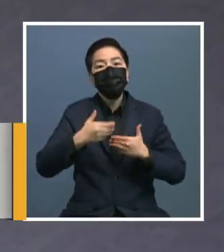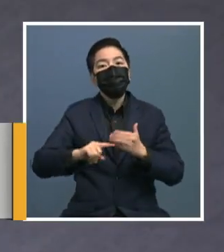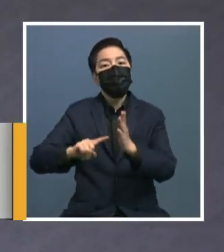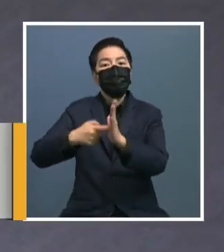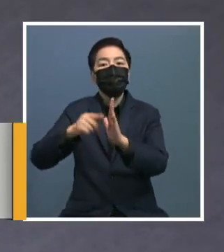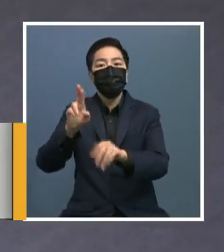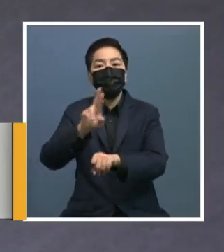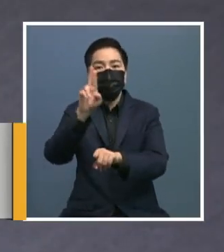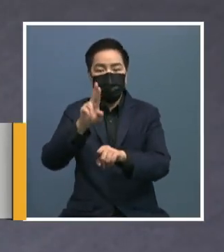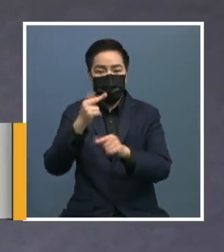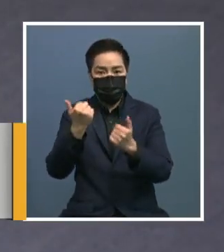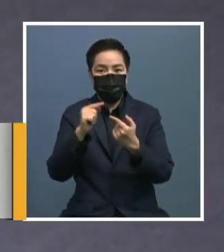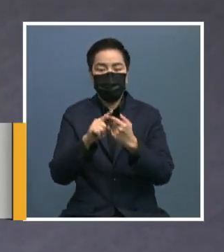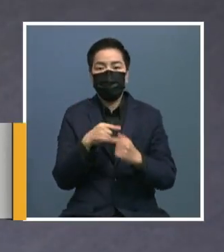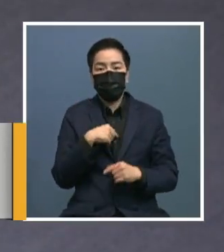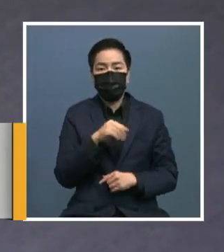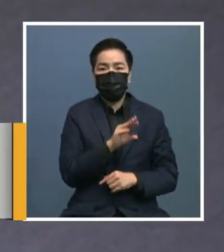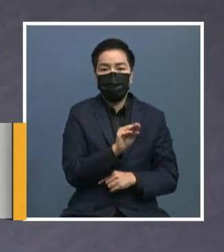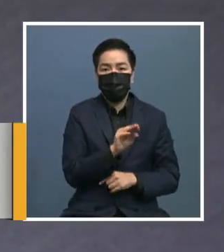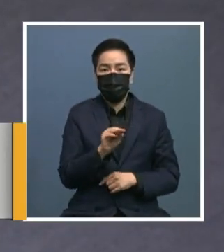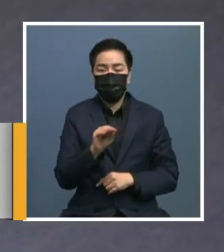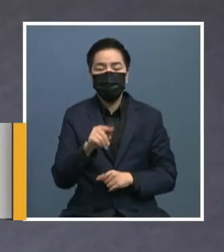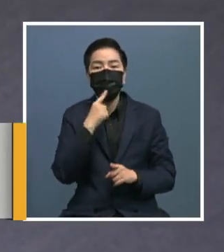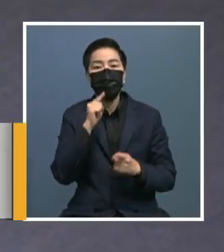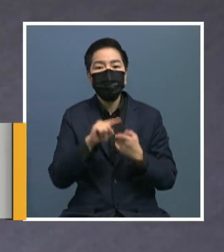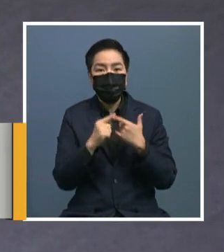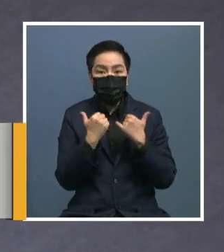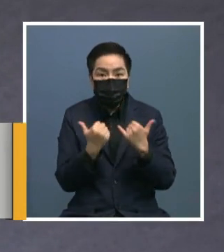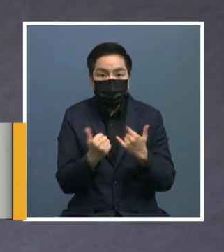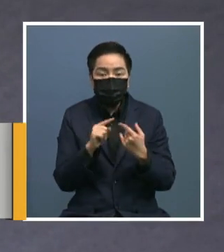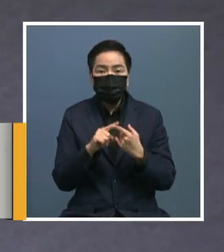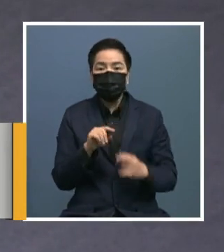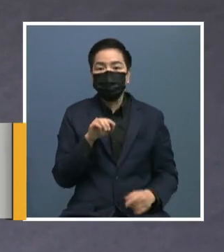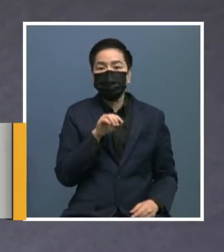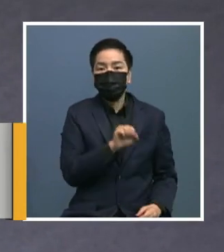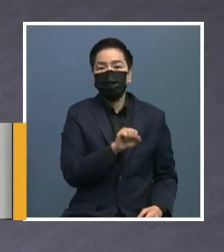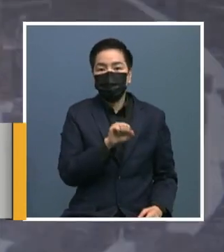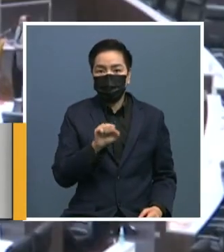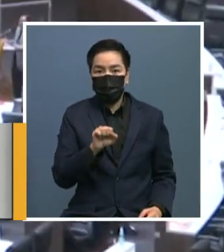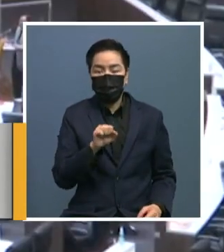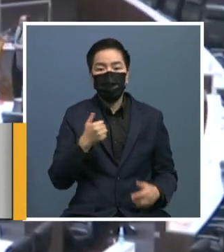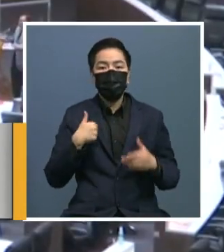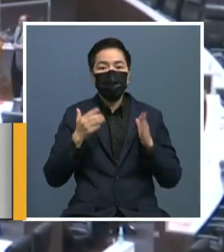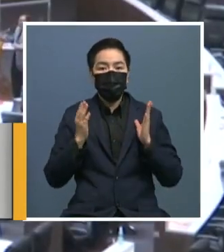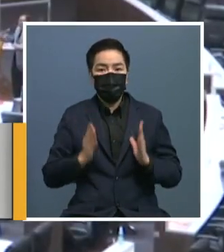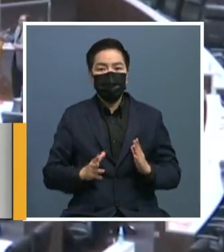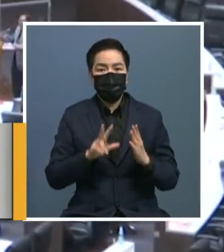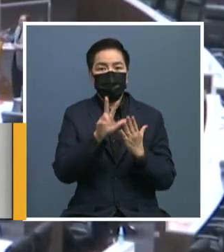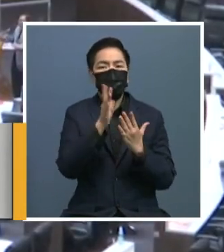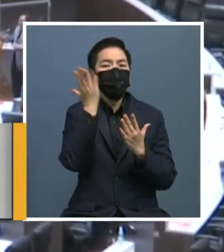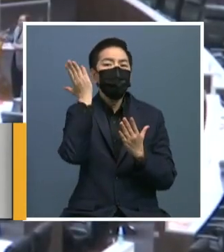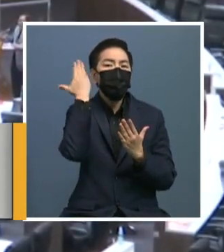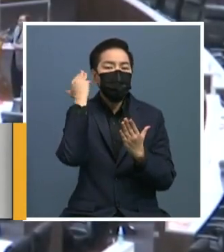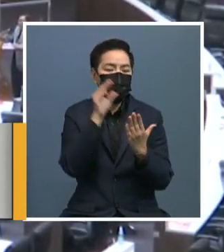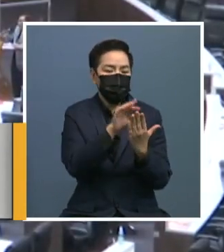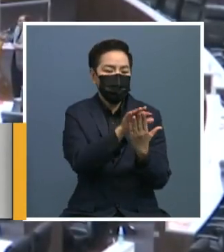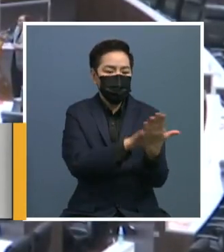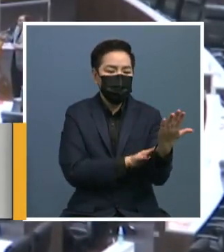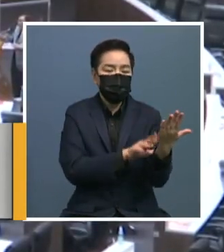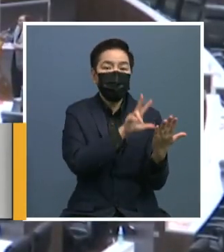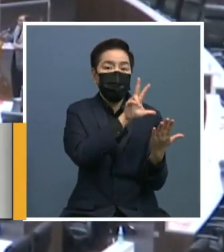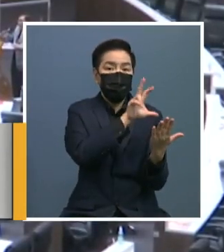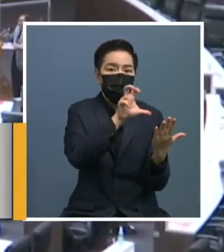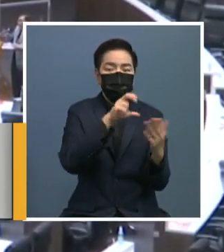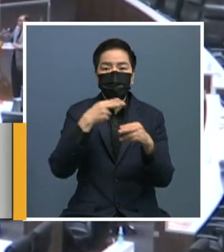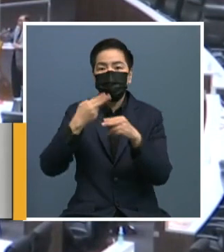เหตุการประกาศใช้รัฐธรรมนูญฉบับนี้ว่าเนื่องจากการกำหนดสภาผู้แทนมีสสเขต 350คนแบบ